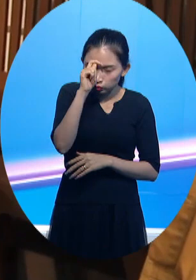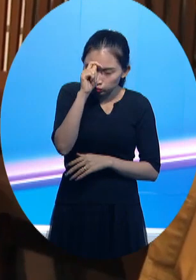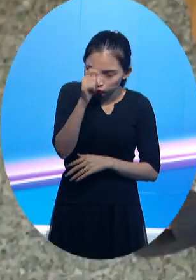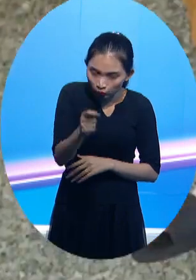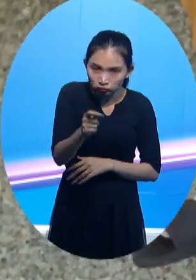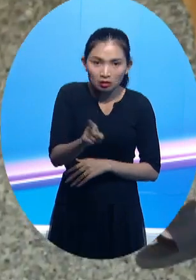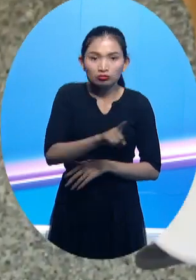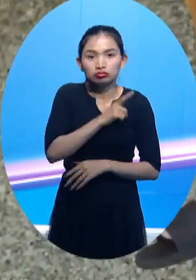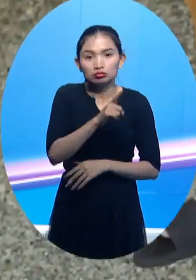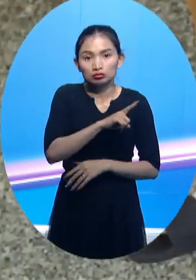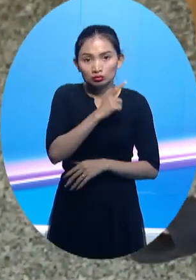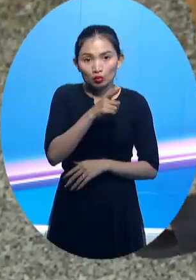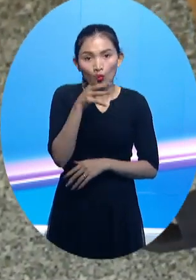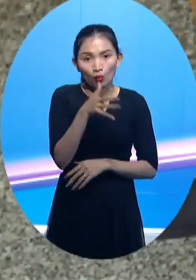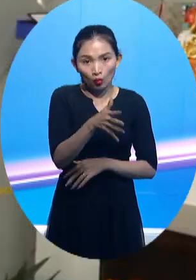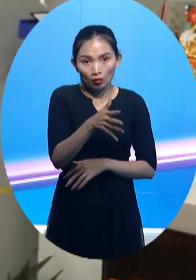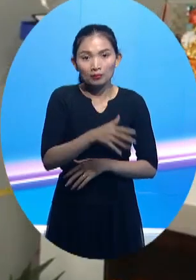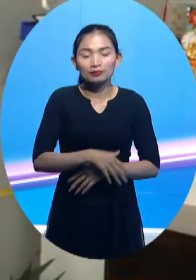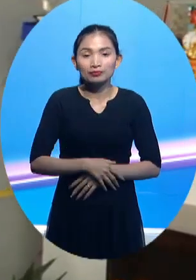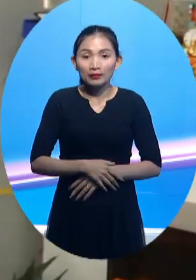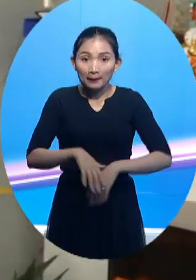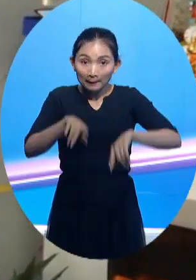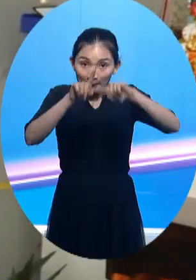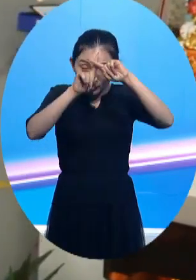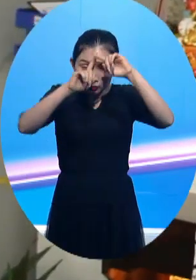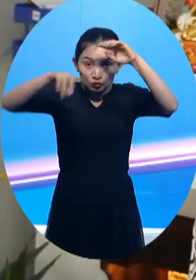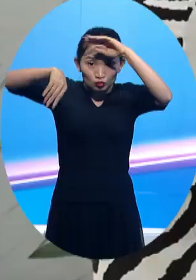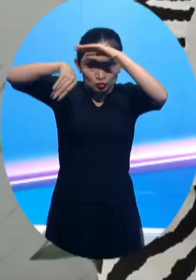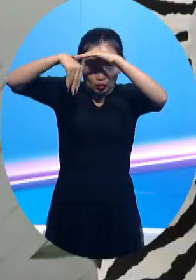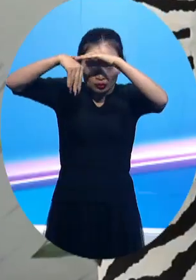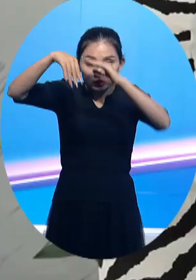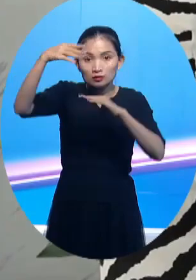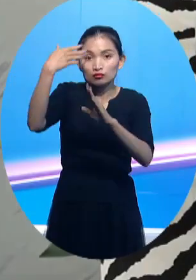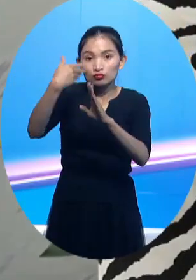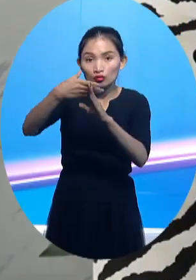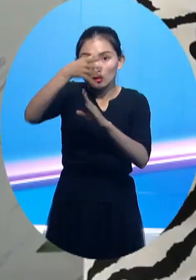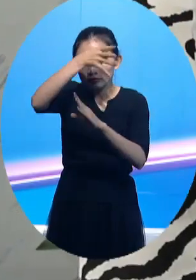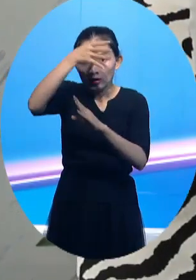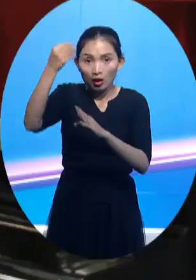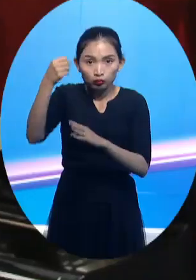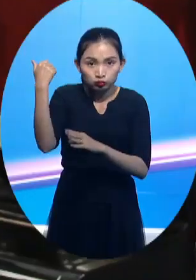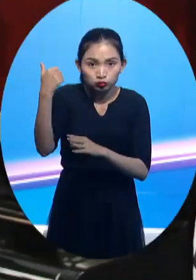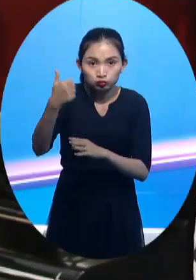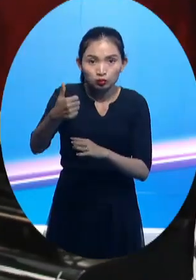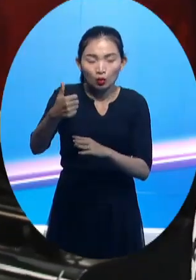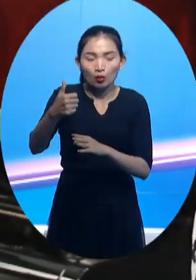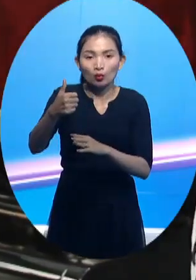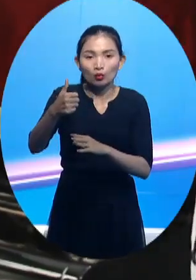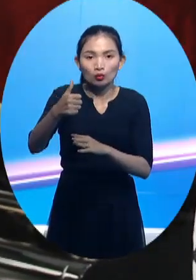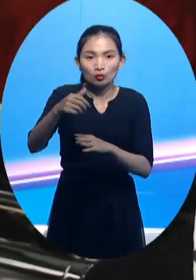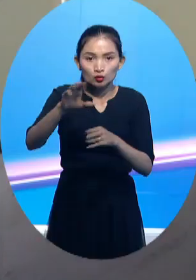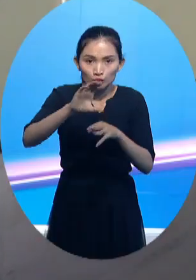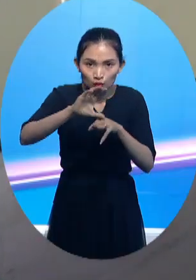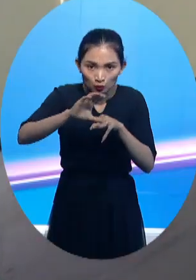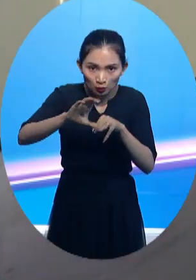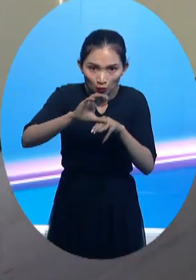bác sĩ tại nha kho tốt nghiệp chính quy các trường đại học y uy tín tham gia nhiều khóa đào tạo chuyên khoa sâu về kế ghép imp lă